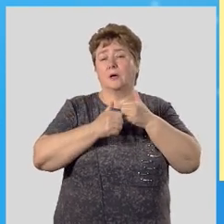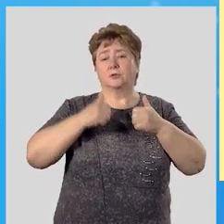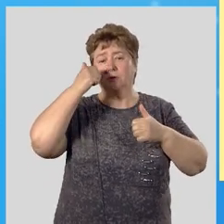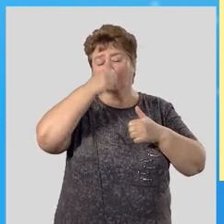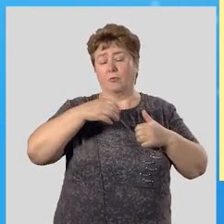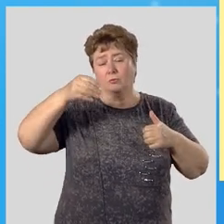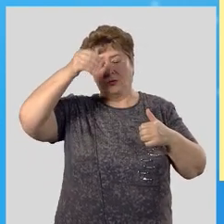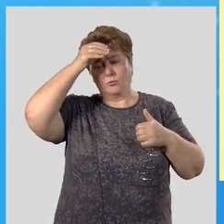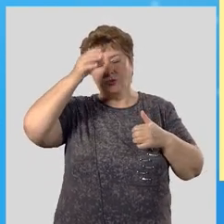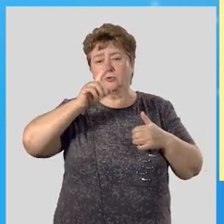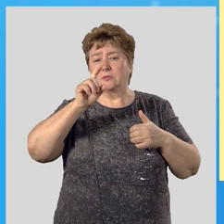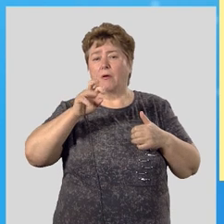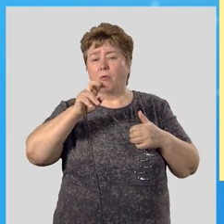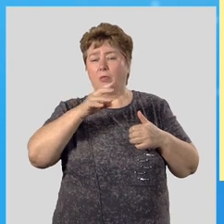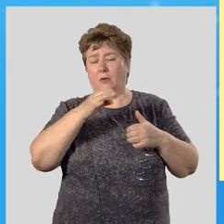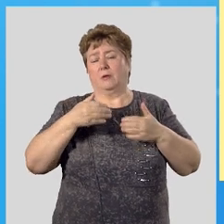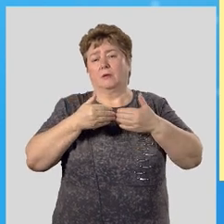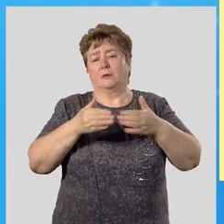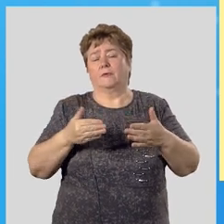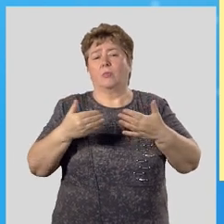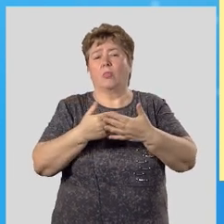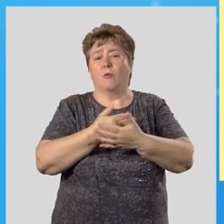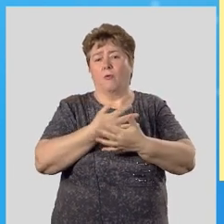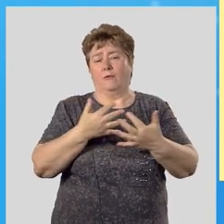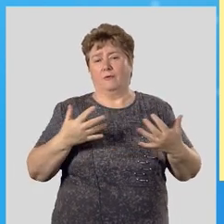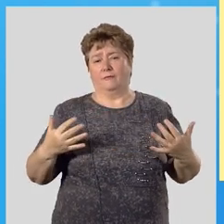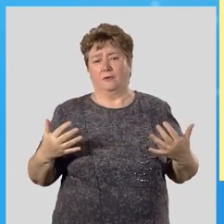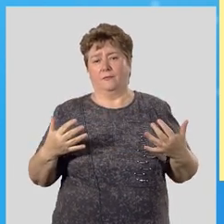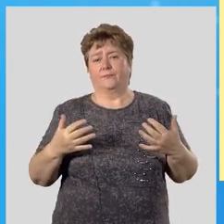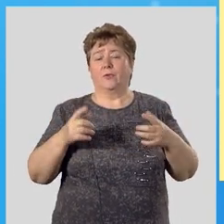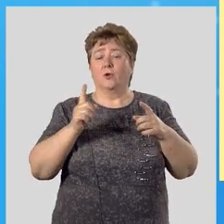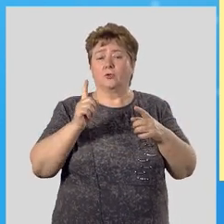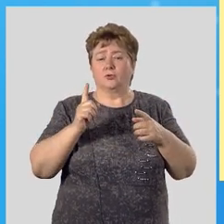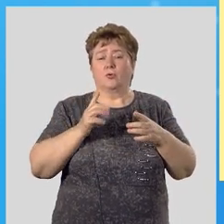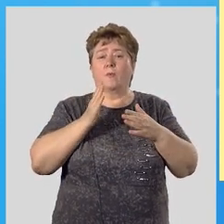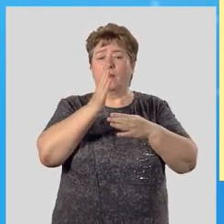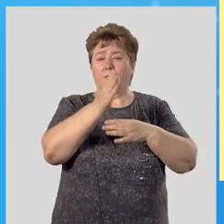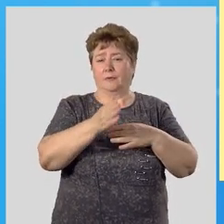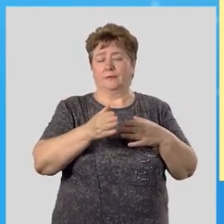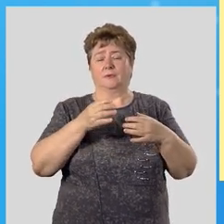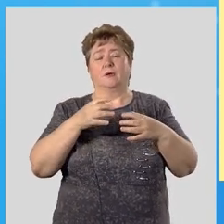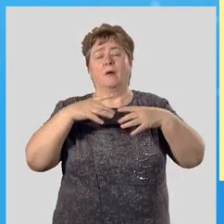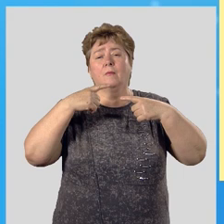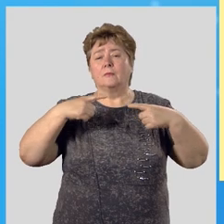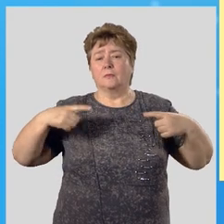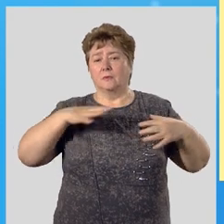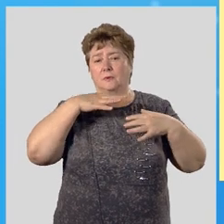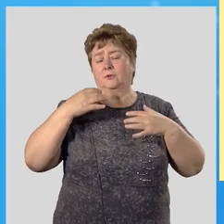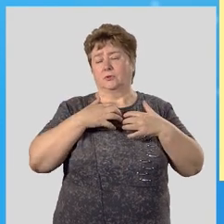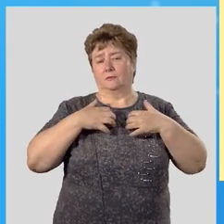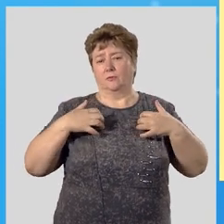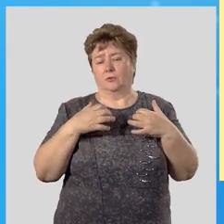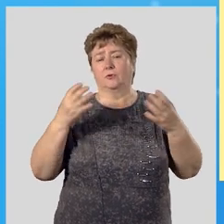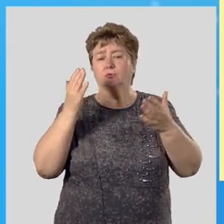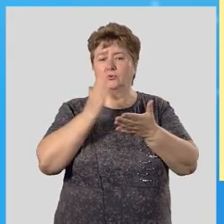ежегодно ученые-зоологи открывают новые виды. Чтобы ориентироваться в многообразии